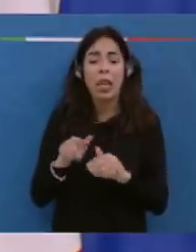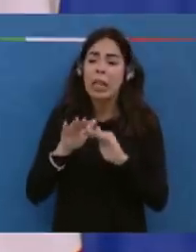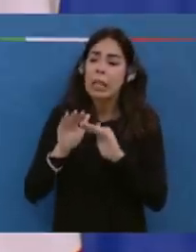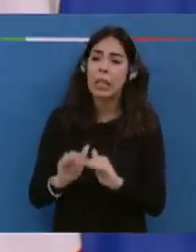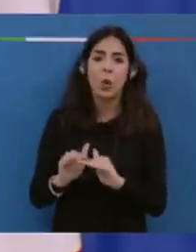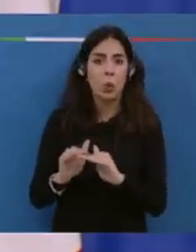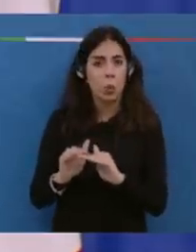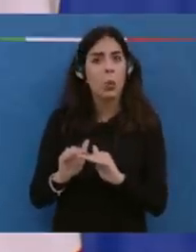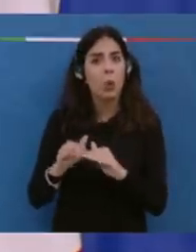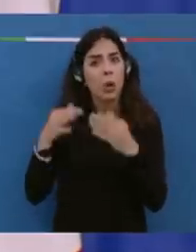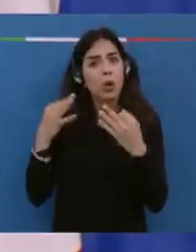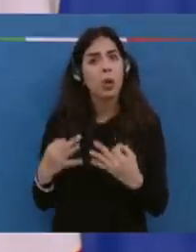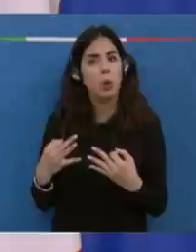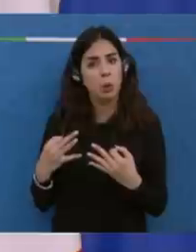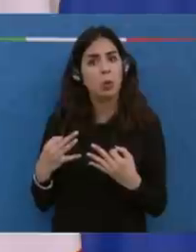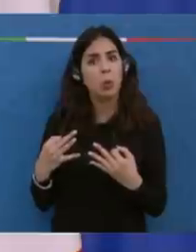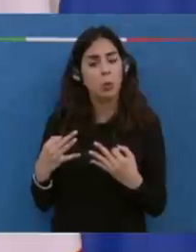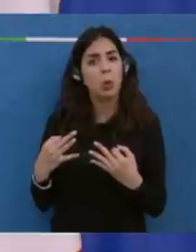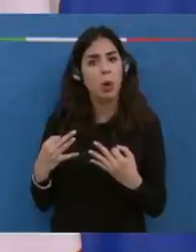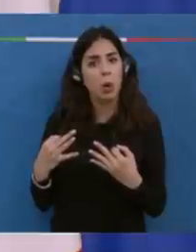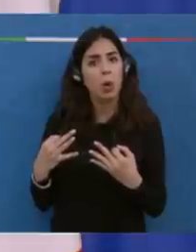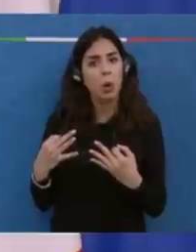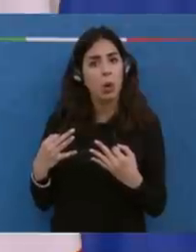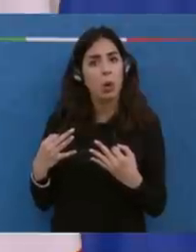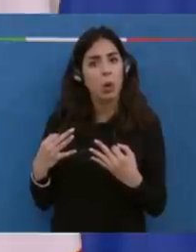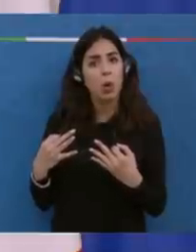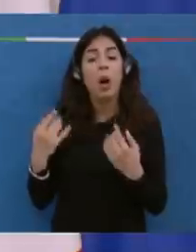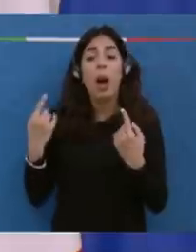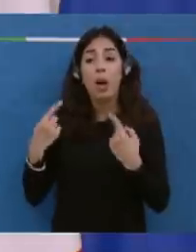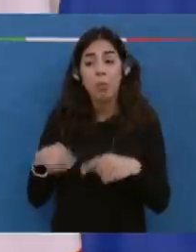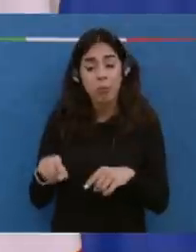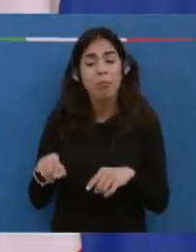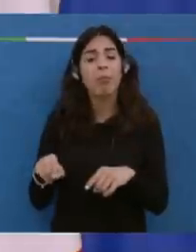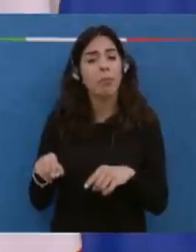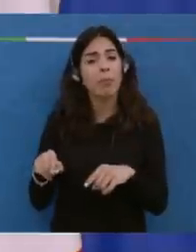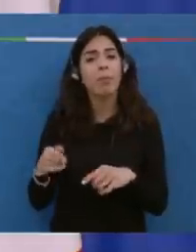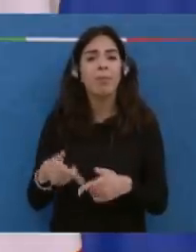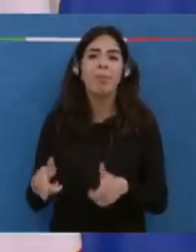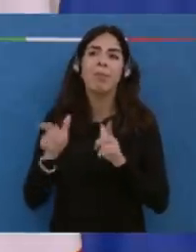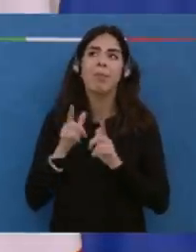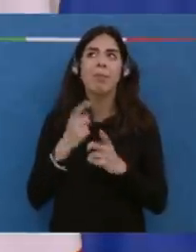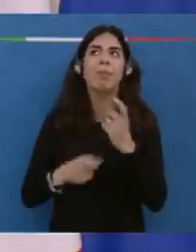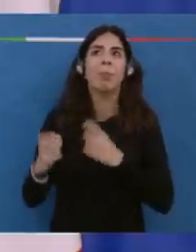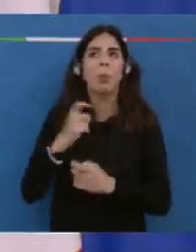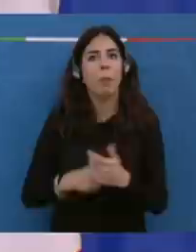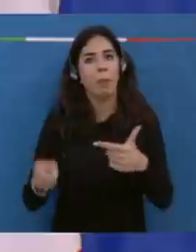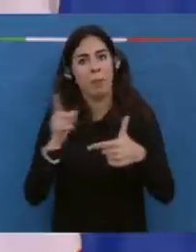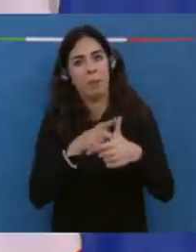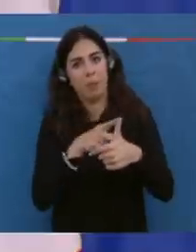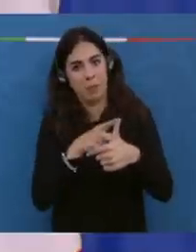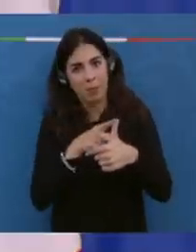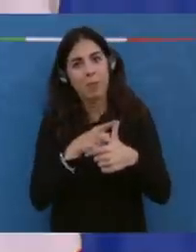questi progetti e questo in un certo senso ci riporta al primo punto e cioè opera di